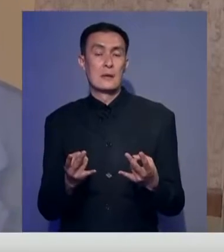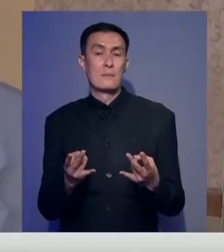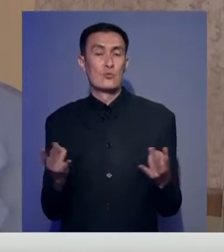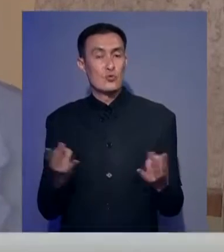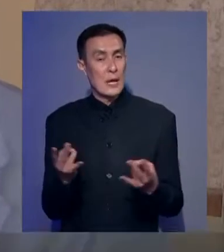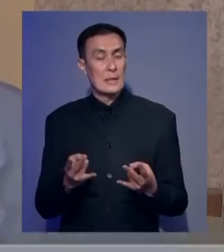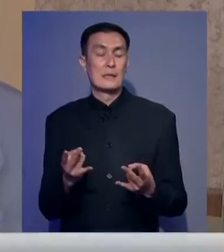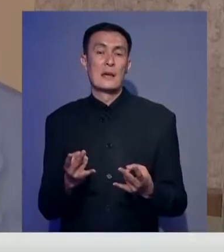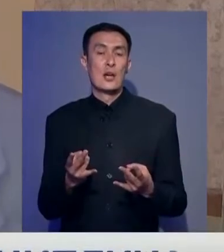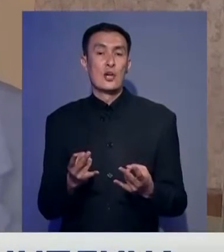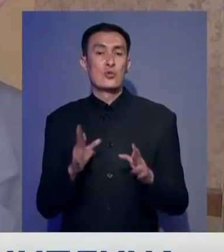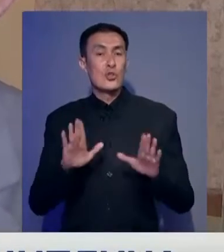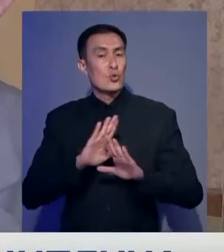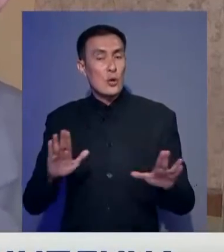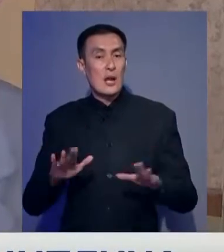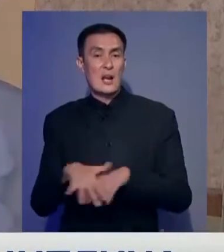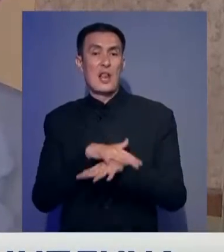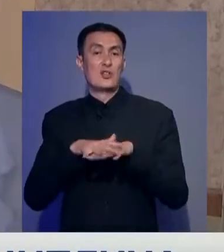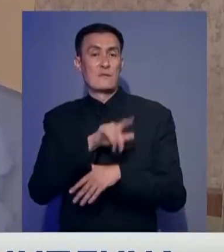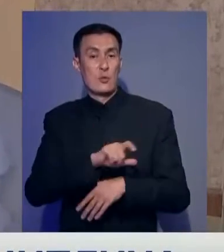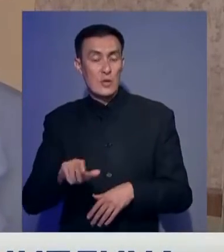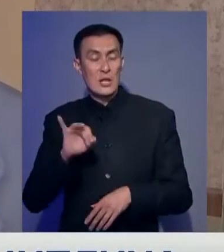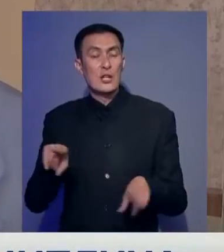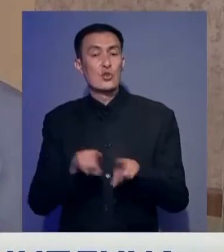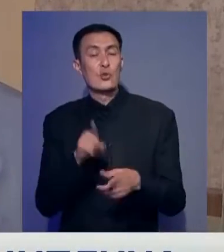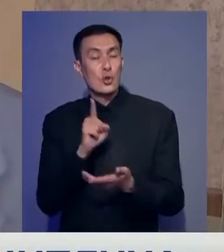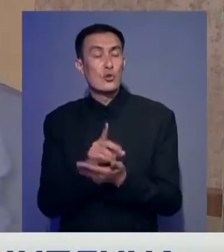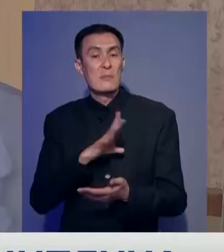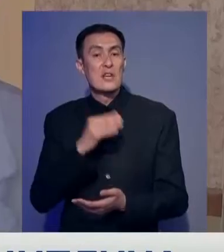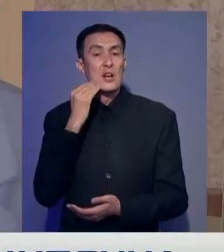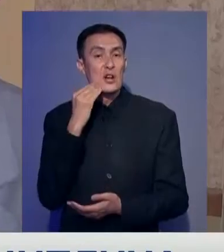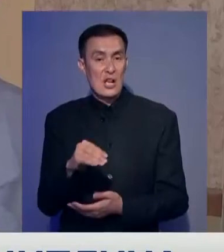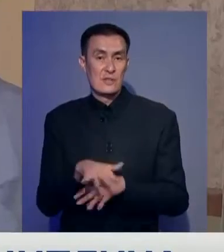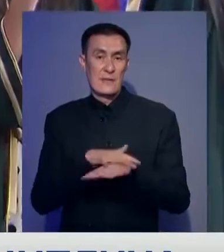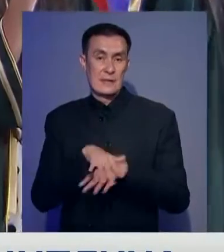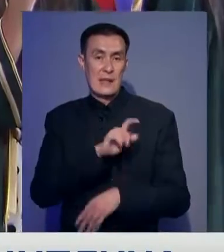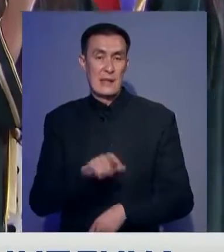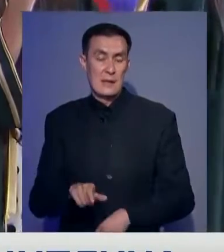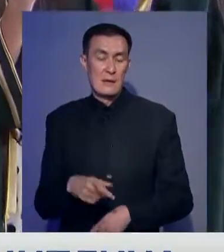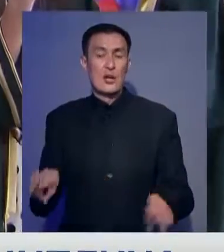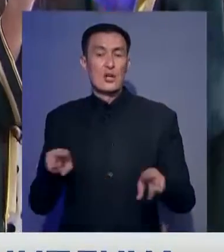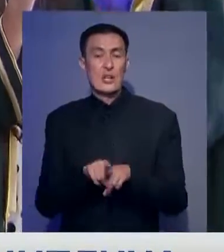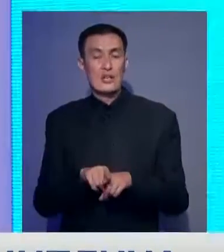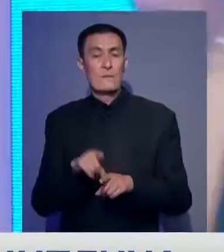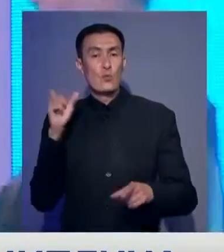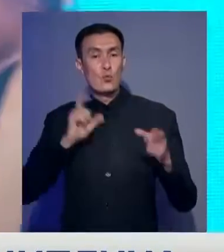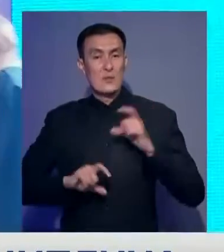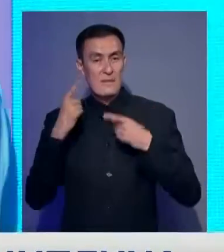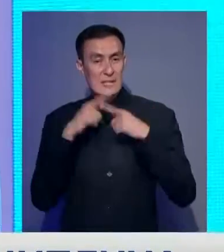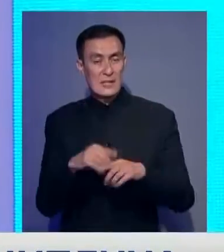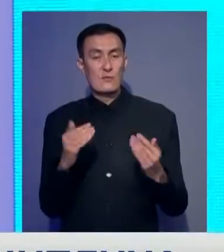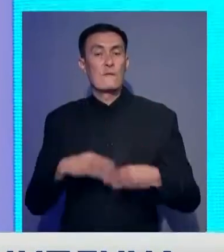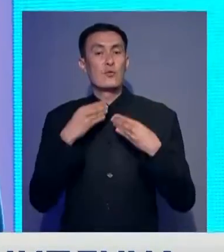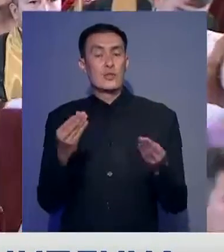нуждается, значит, не только в количестве, но и в качестве, значит, населения. Также в стенах университета сегодня